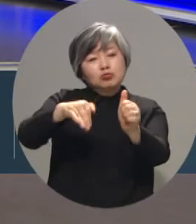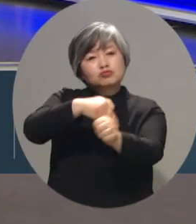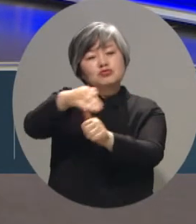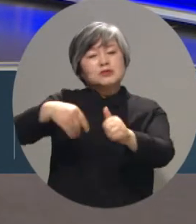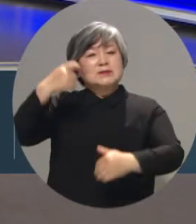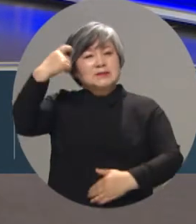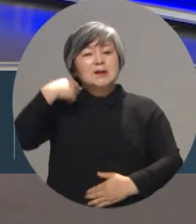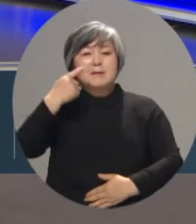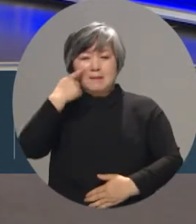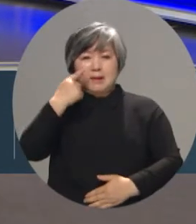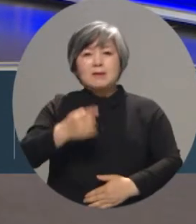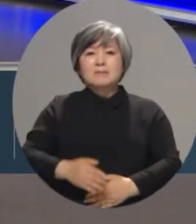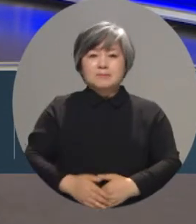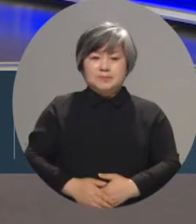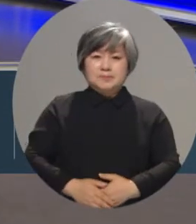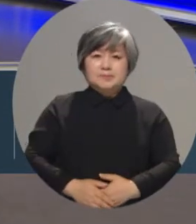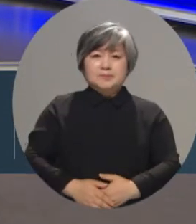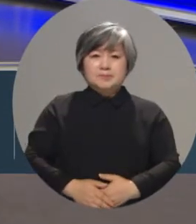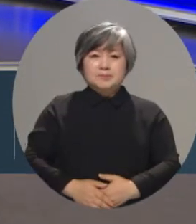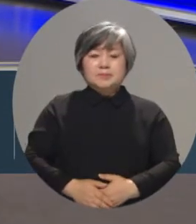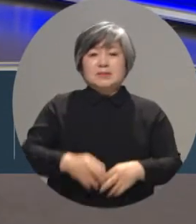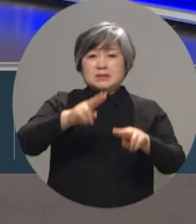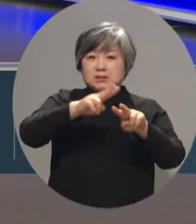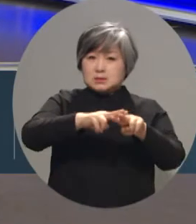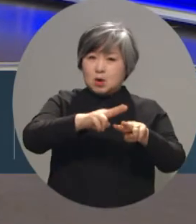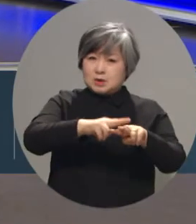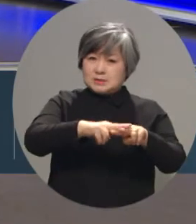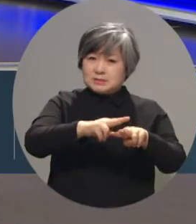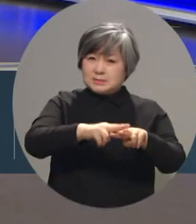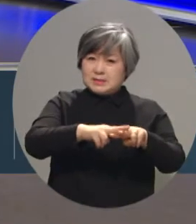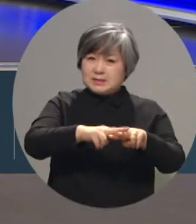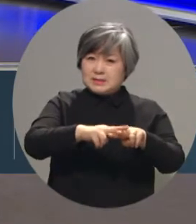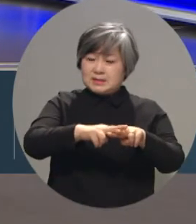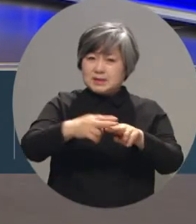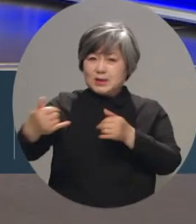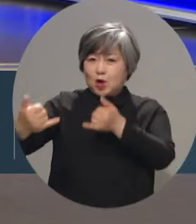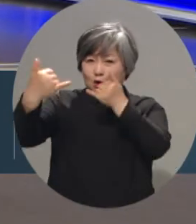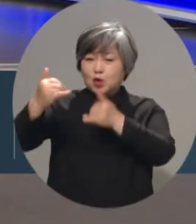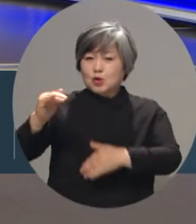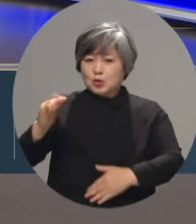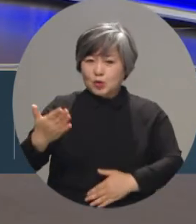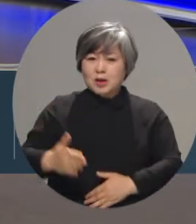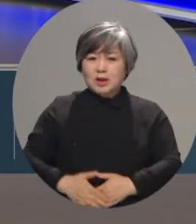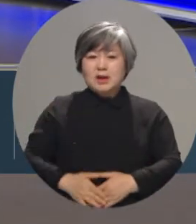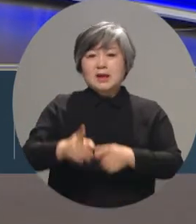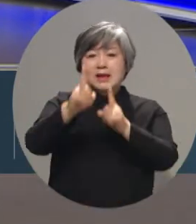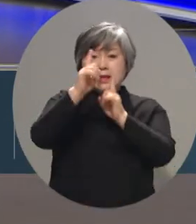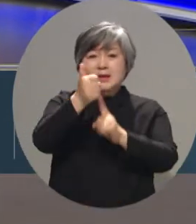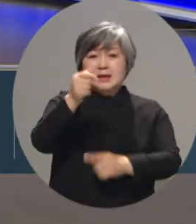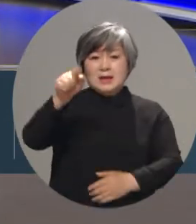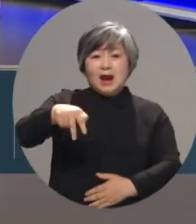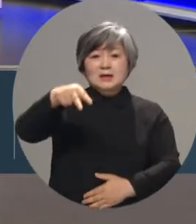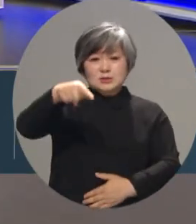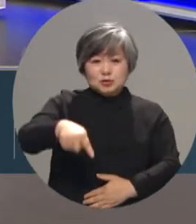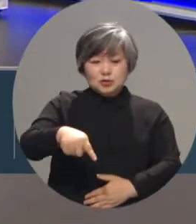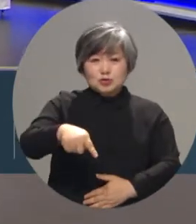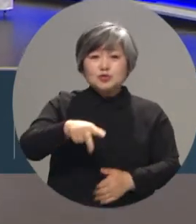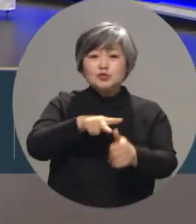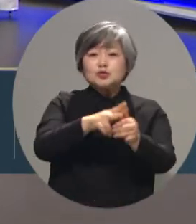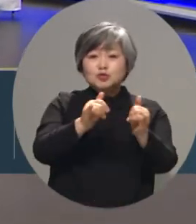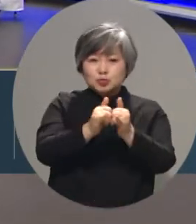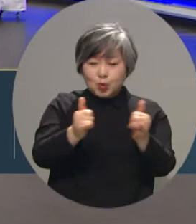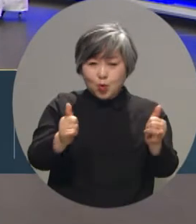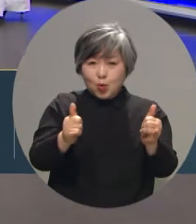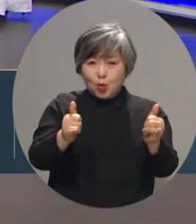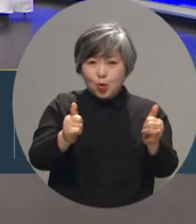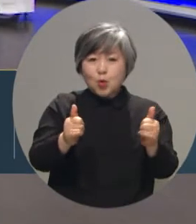살펴보도록 하겠습니다. 네, 정읍이 일단 연결이 될 것 같은데요. 정읍 네네. 이학수 후보 선거사무소 그리고 김민영